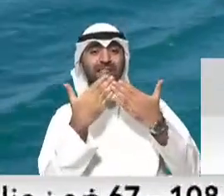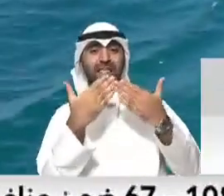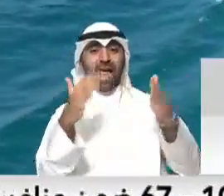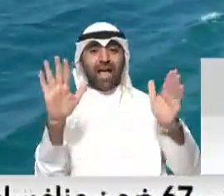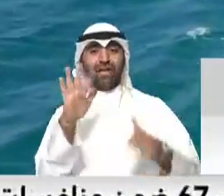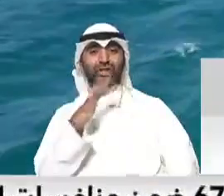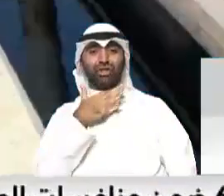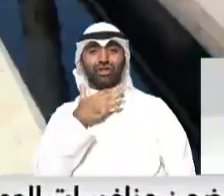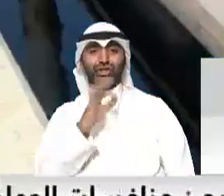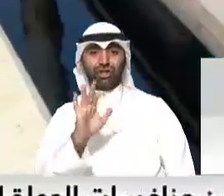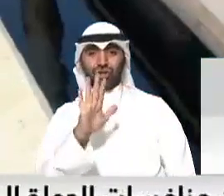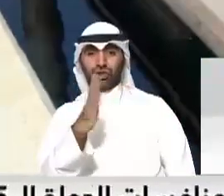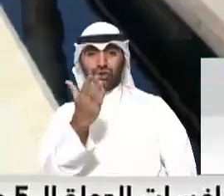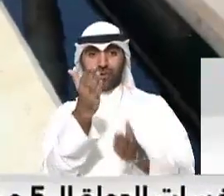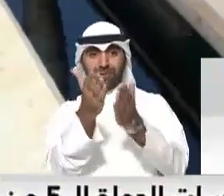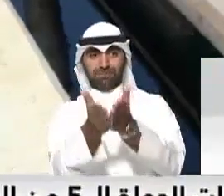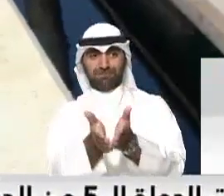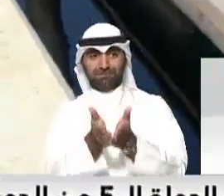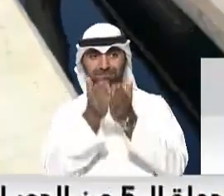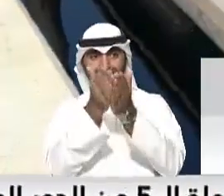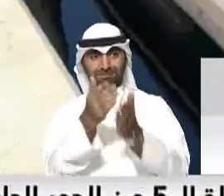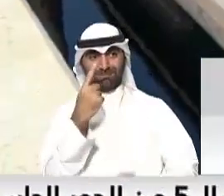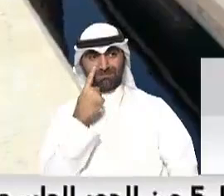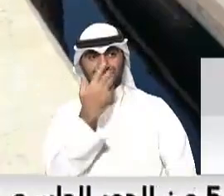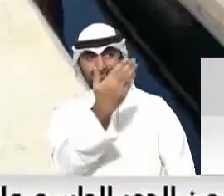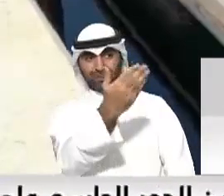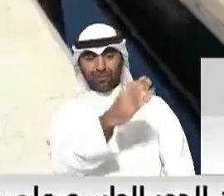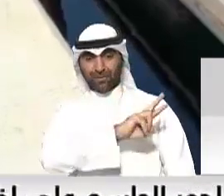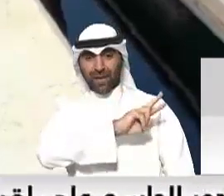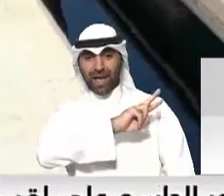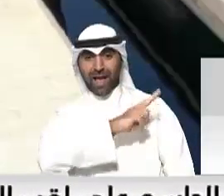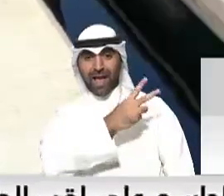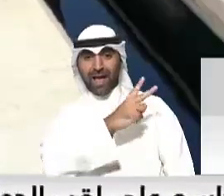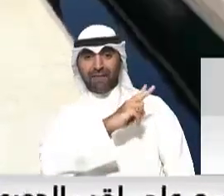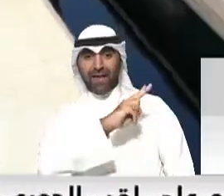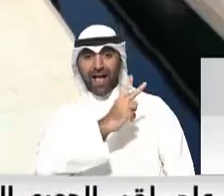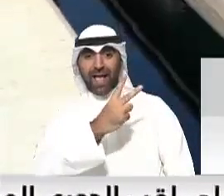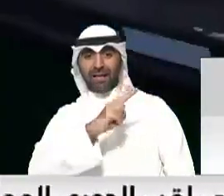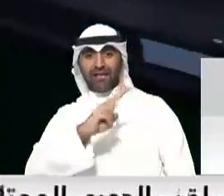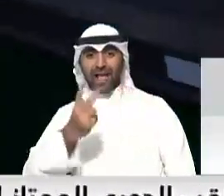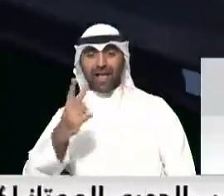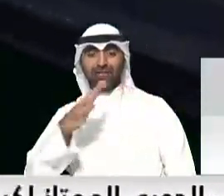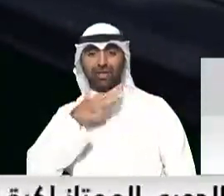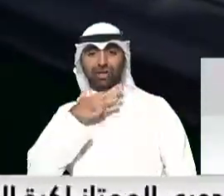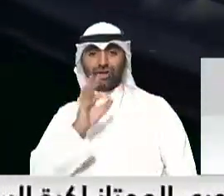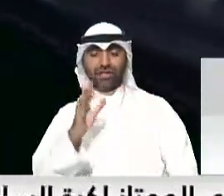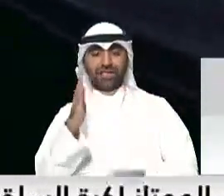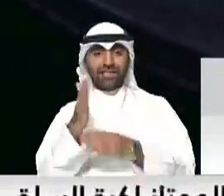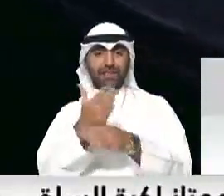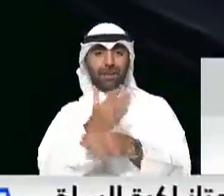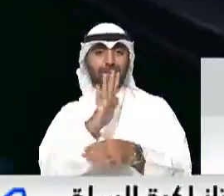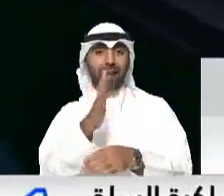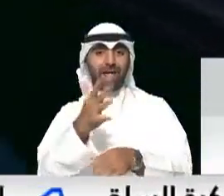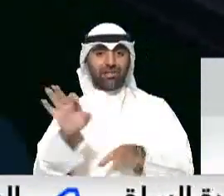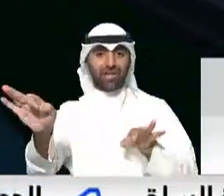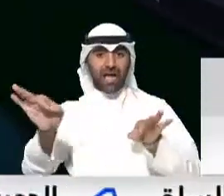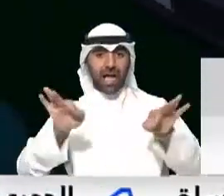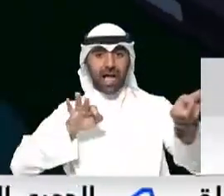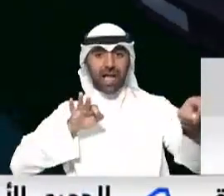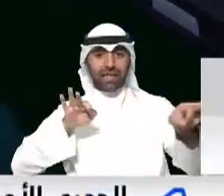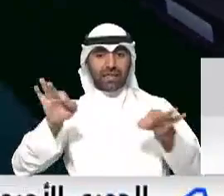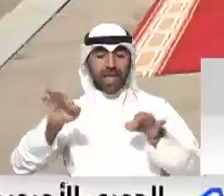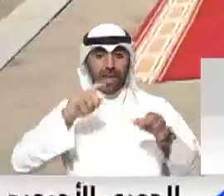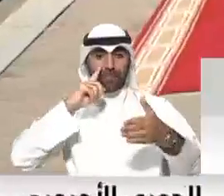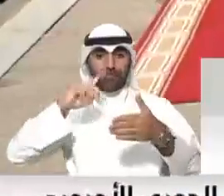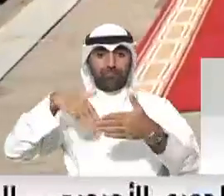البحرية والمجهزة بأحدث التقنيات التكنولوجية العالمية، وذلك ضمن خطة شاملة لتطوير وصيانة وإصلاح